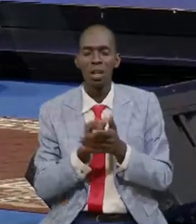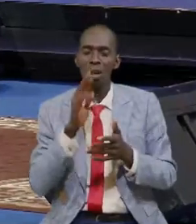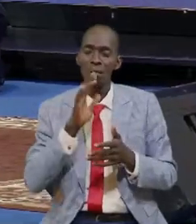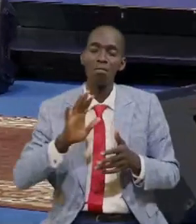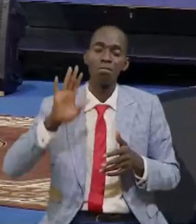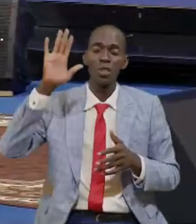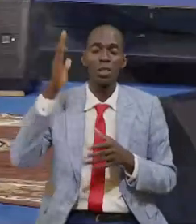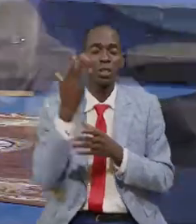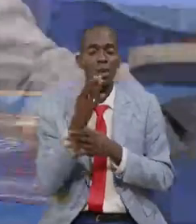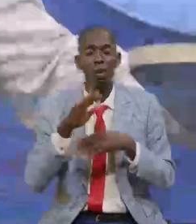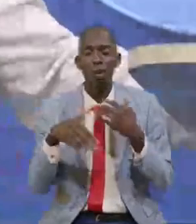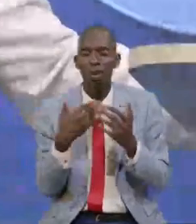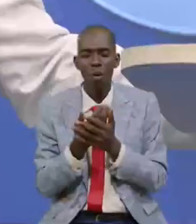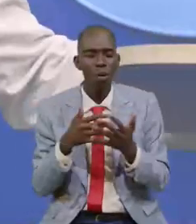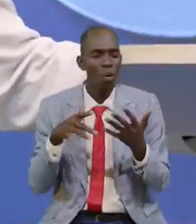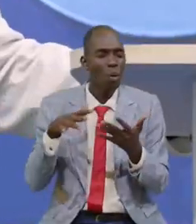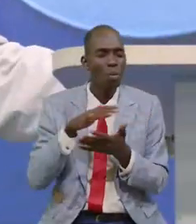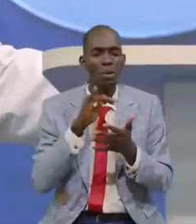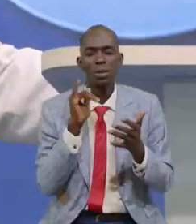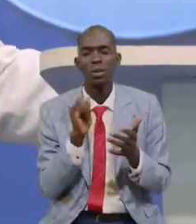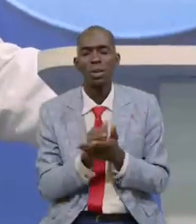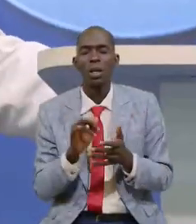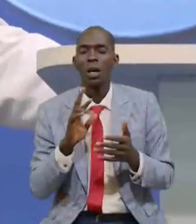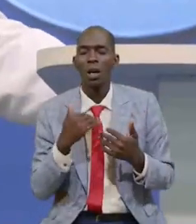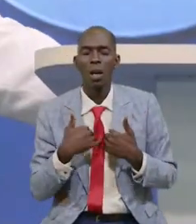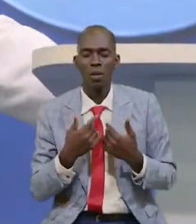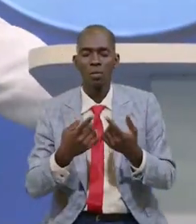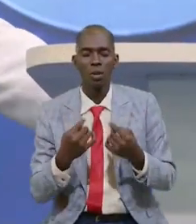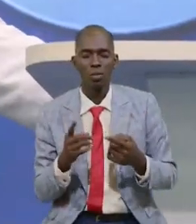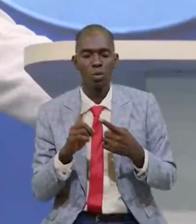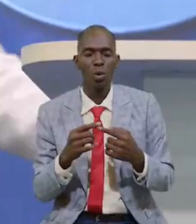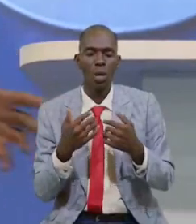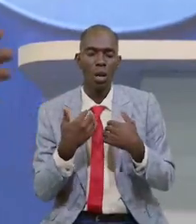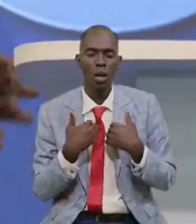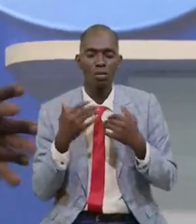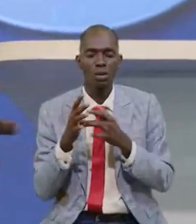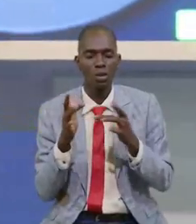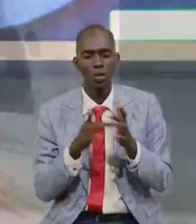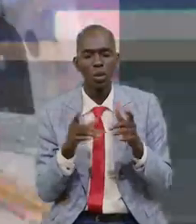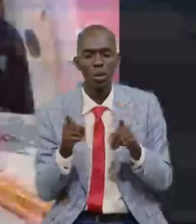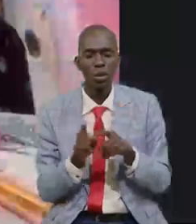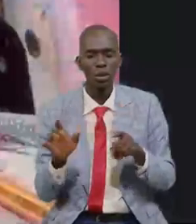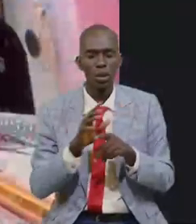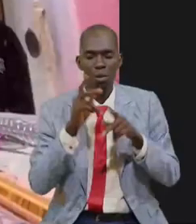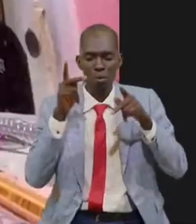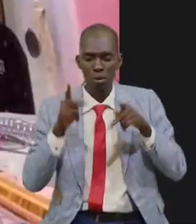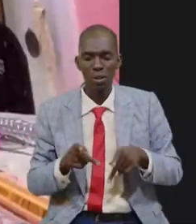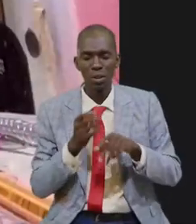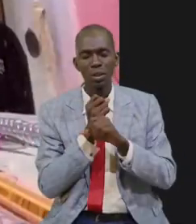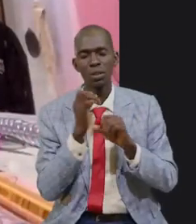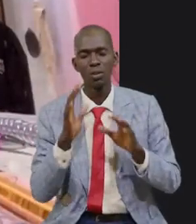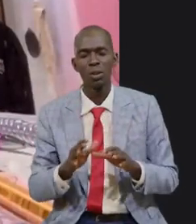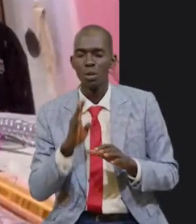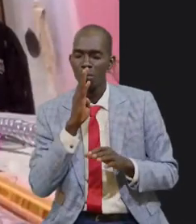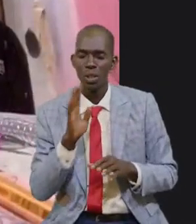tenus debout, tous ces gens qui ont levé la main pour avoir Jésus comme leur sauveur personnel, soit leur